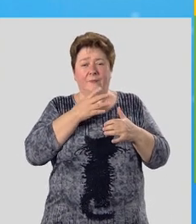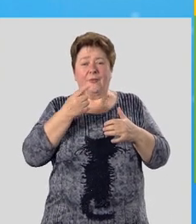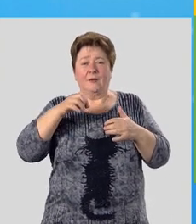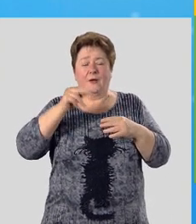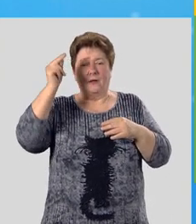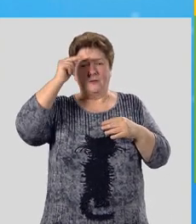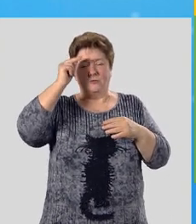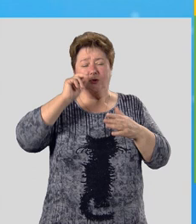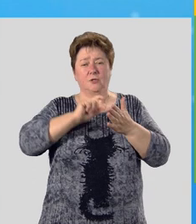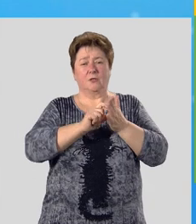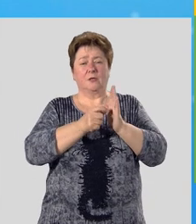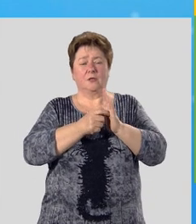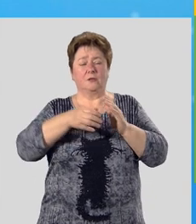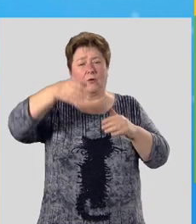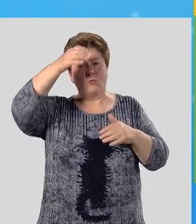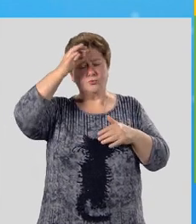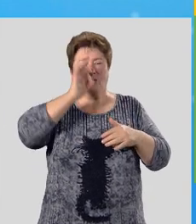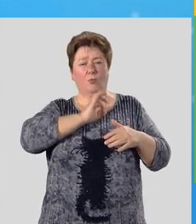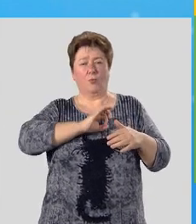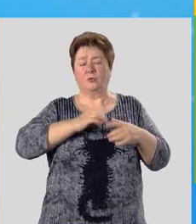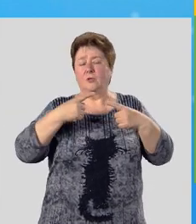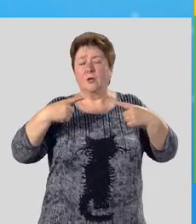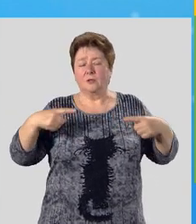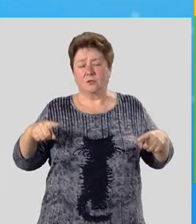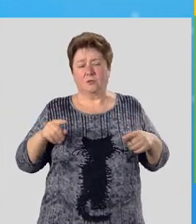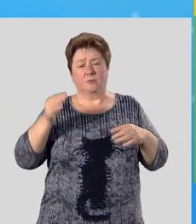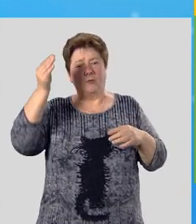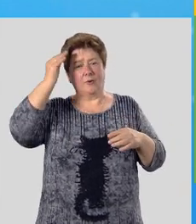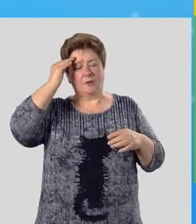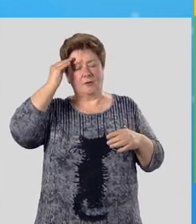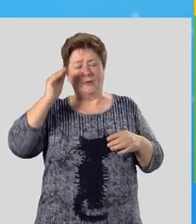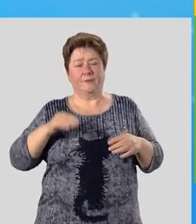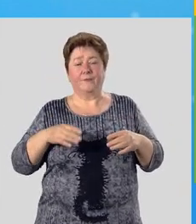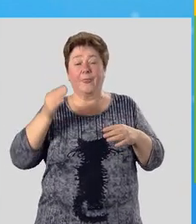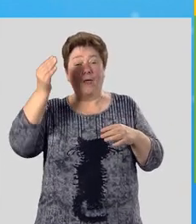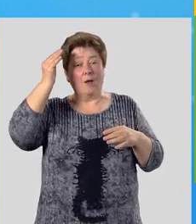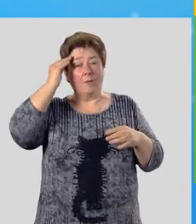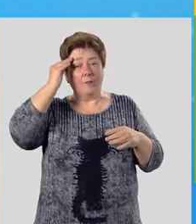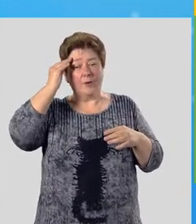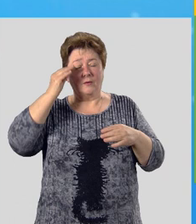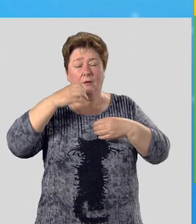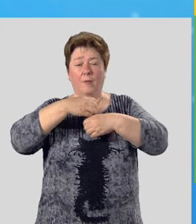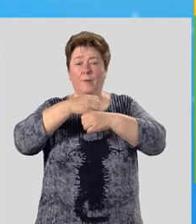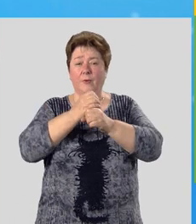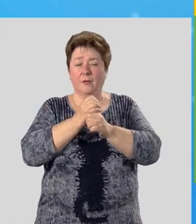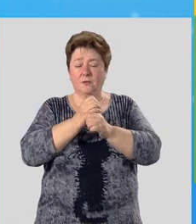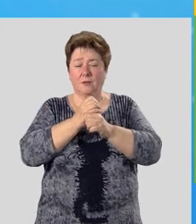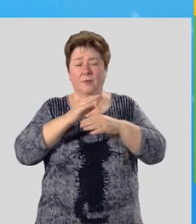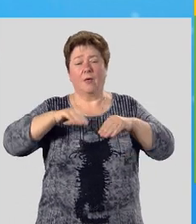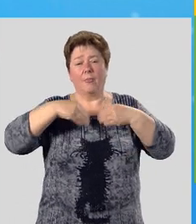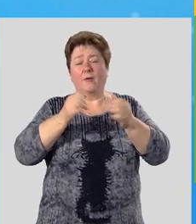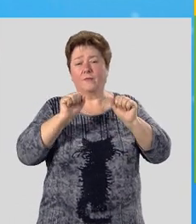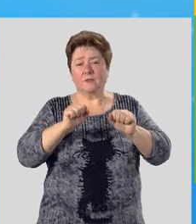для изучения клеток ученые пользуются различными методами. Метод микроскопии